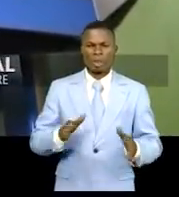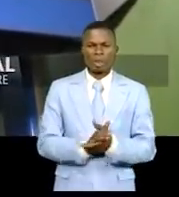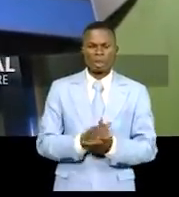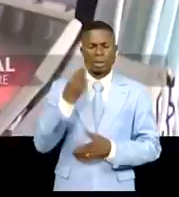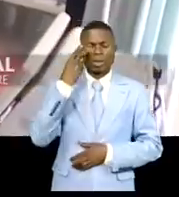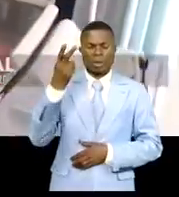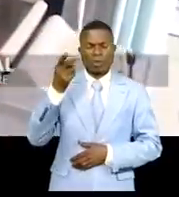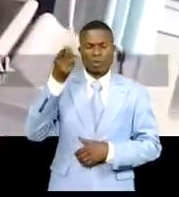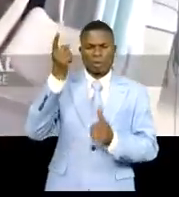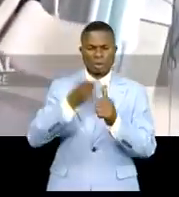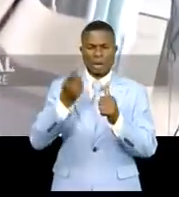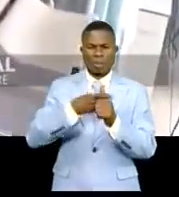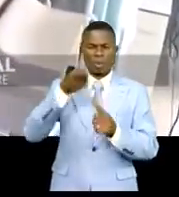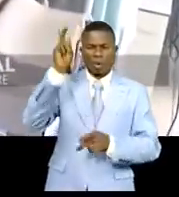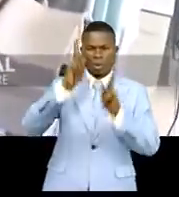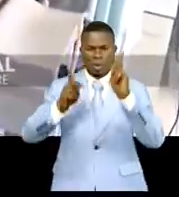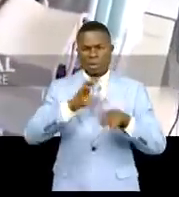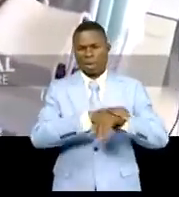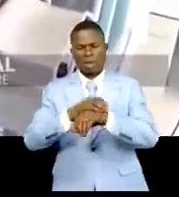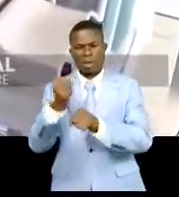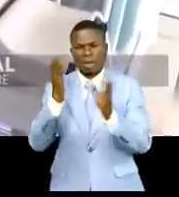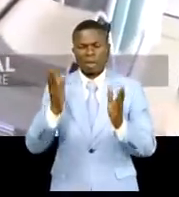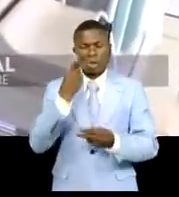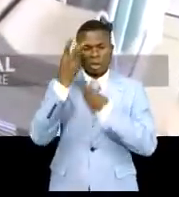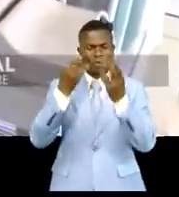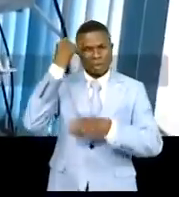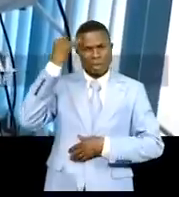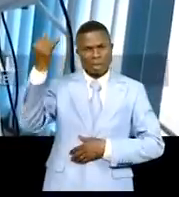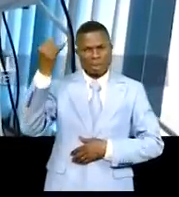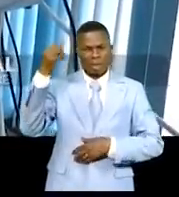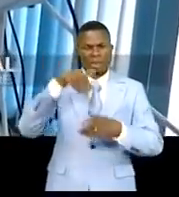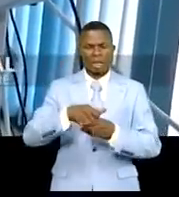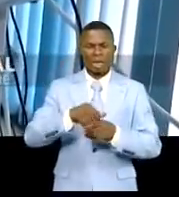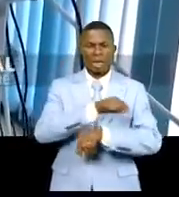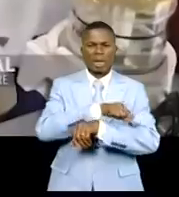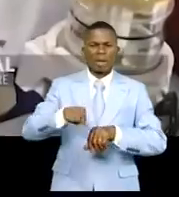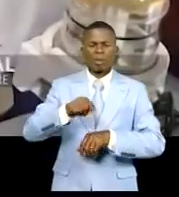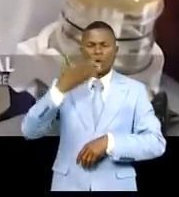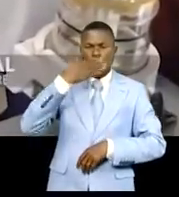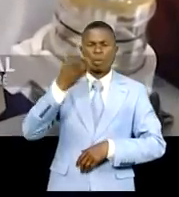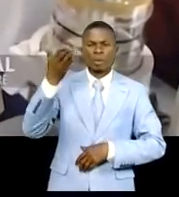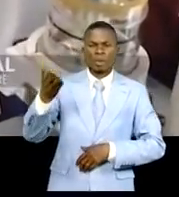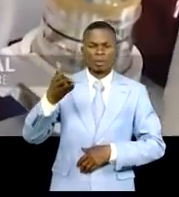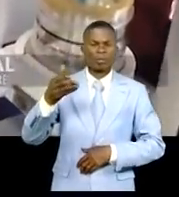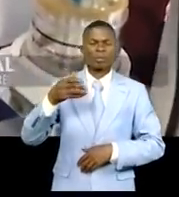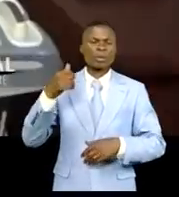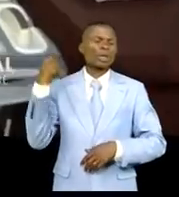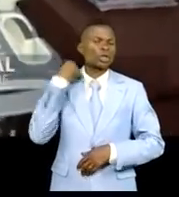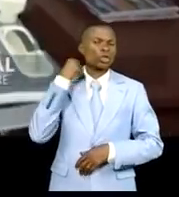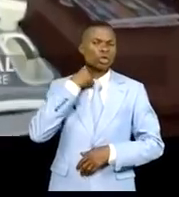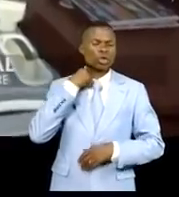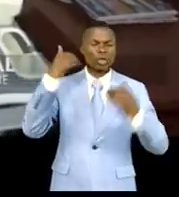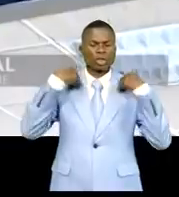du peuple d'abord, a conduit son personnel dans une visite guidée dans les installations de cet hôpital. Le médecin directeur, service